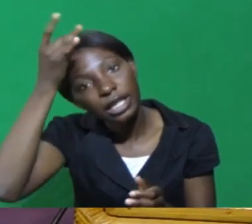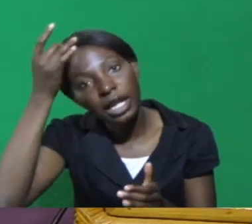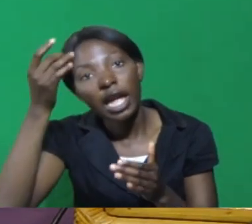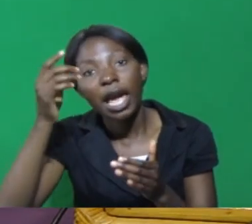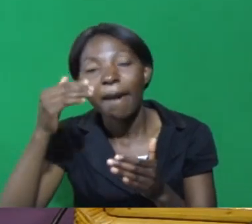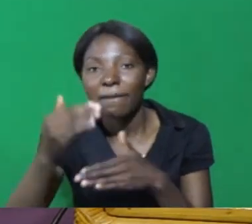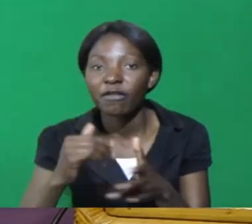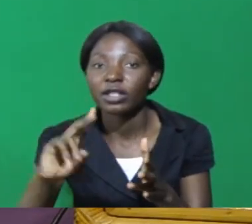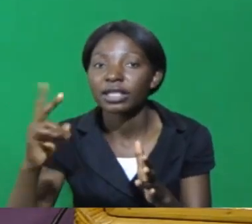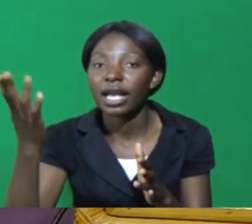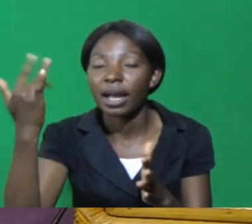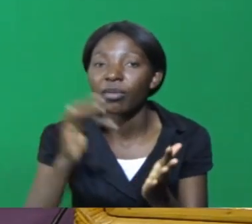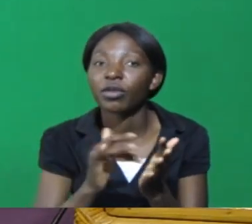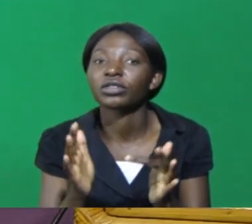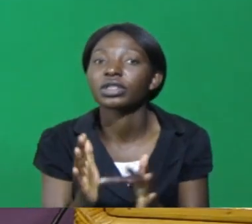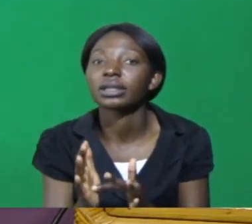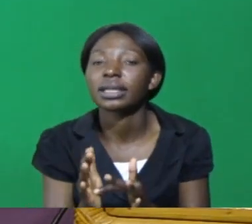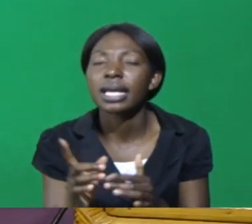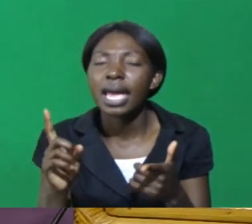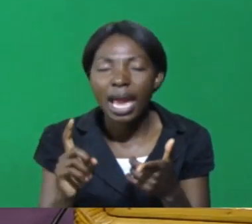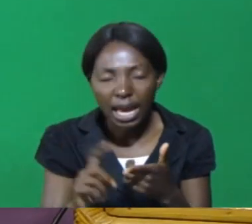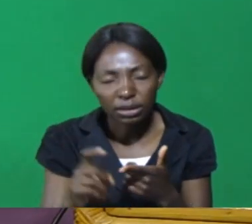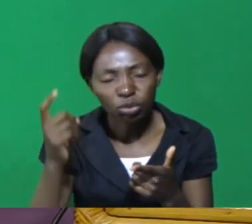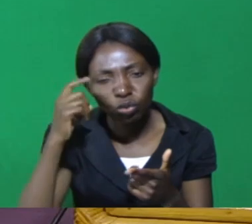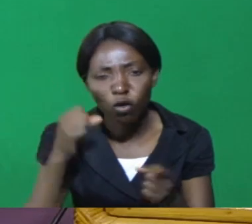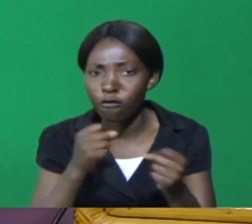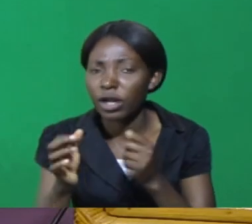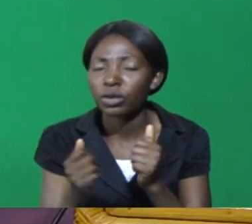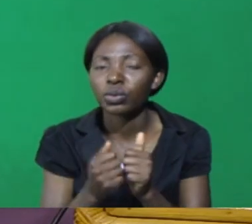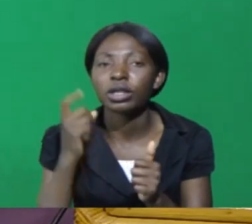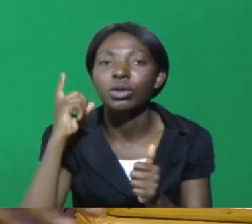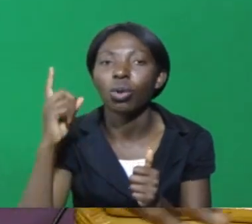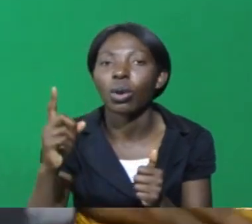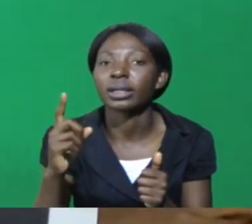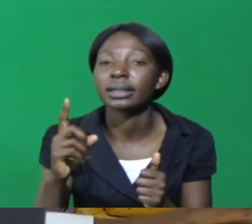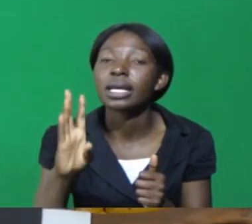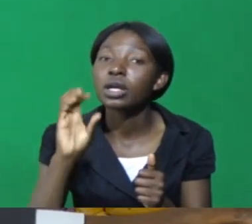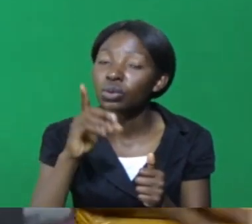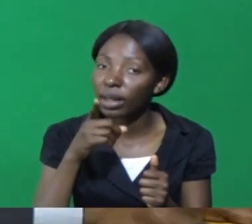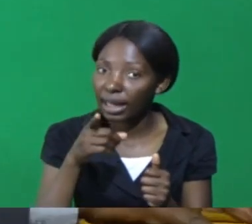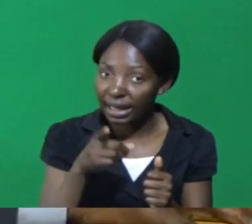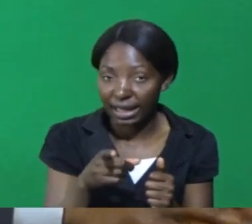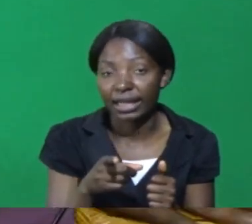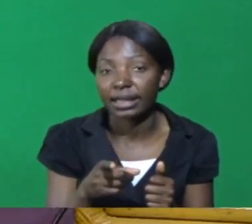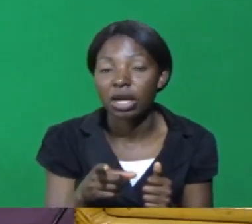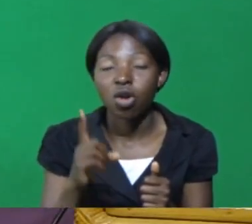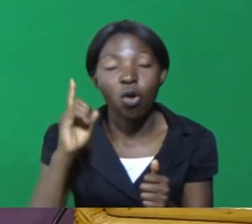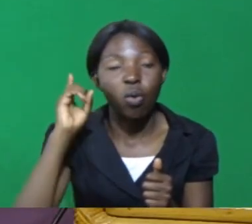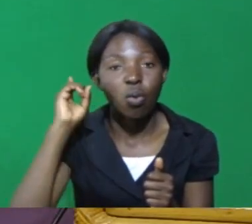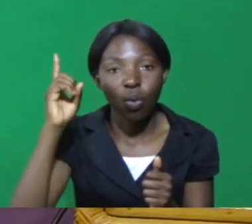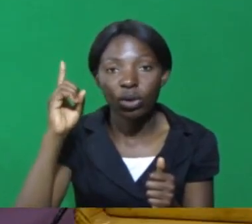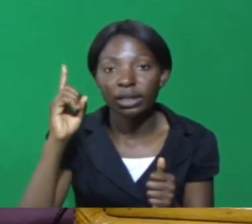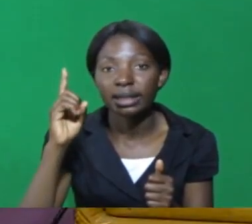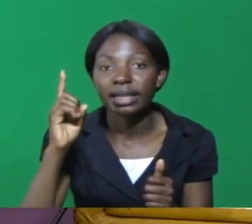naMwari asi ari wechechi futi. Pane kahutsotsika nekaripo kana manyatsoona. Saka kahutsotsika kako Mwari manje haana kuda